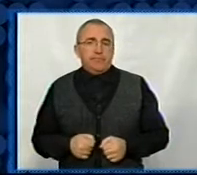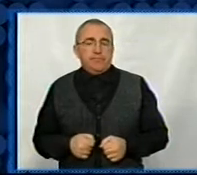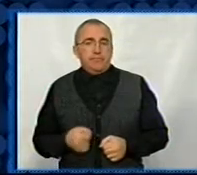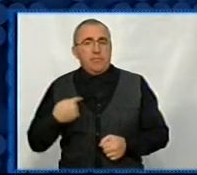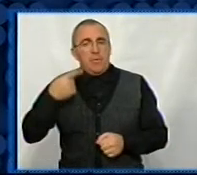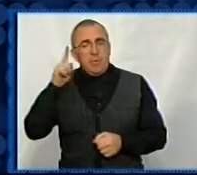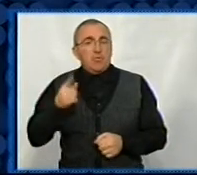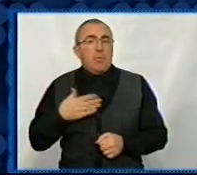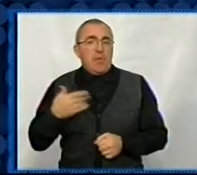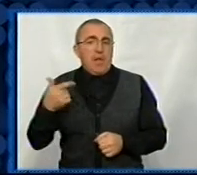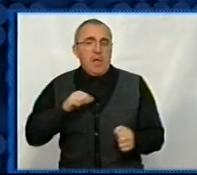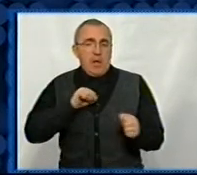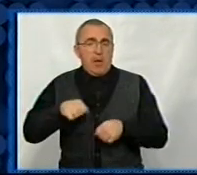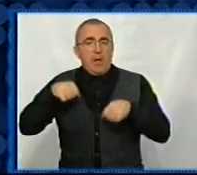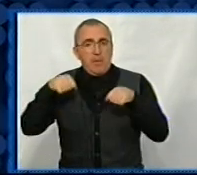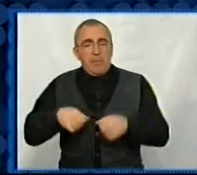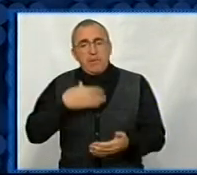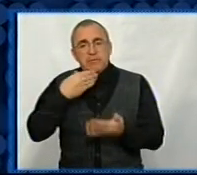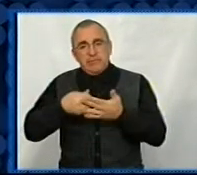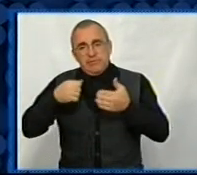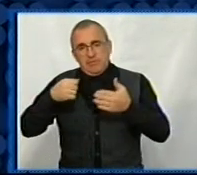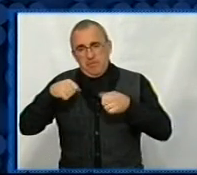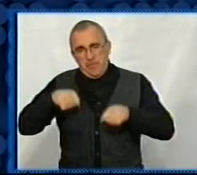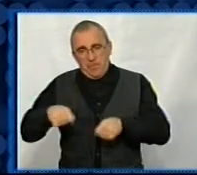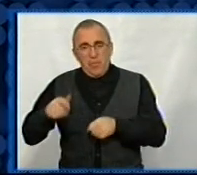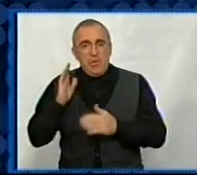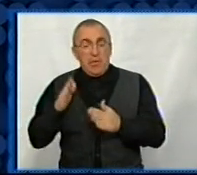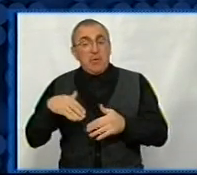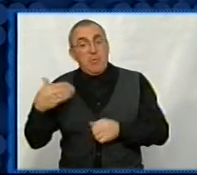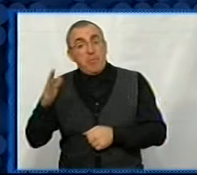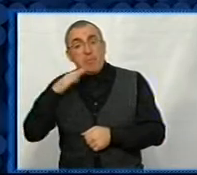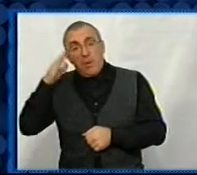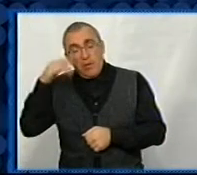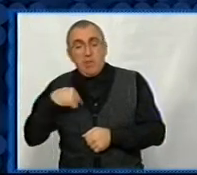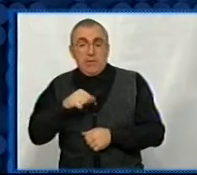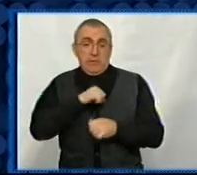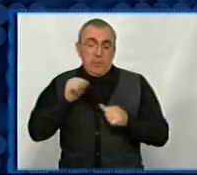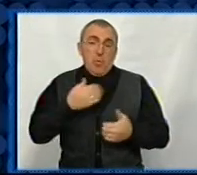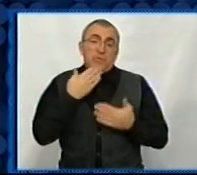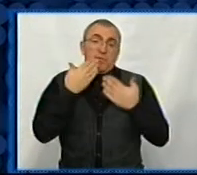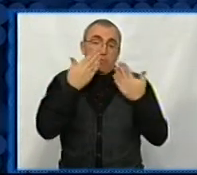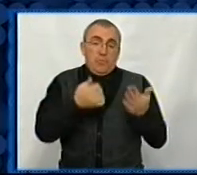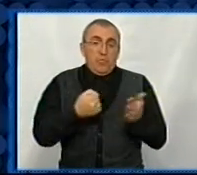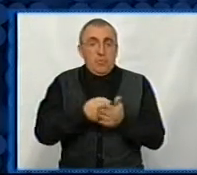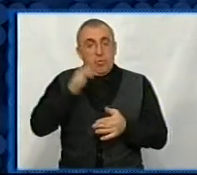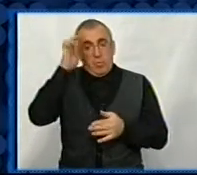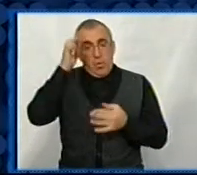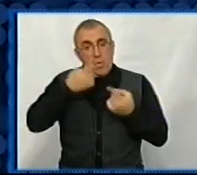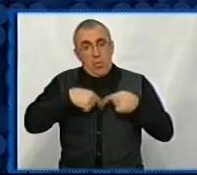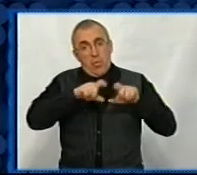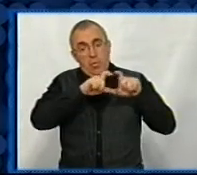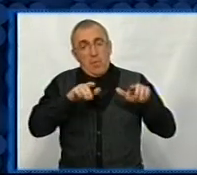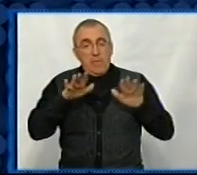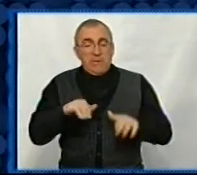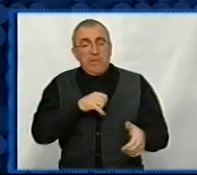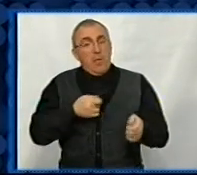Я знаю, що мені гарантовано право на захист своїх прав. Я не тільки з боку батьків. Я й сама можу звернутися до державних органів, органу